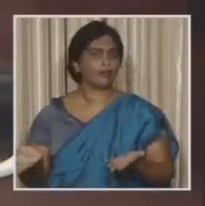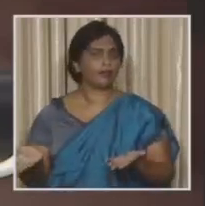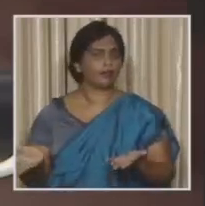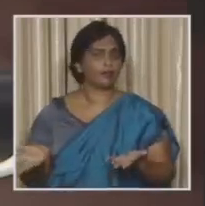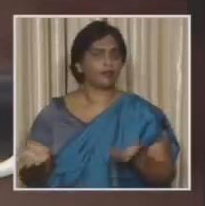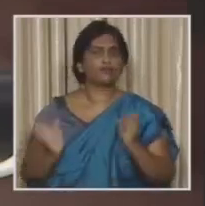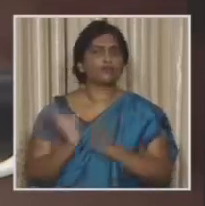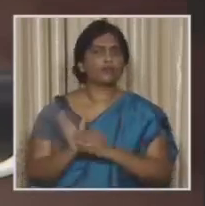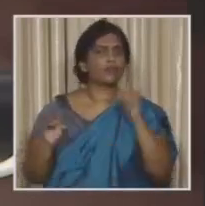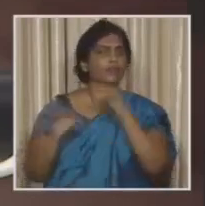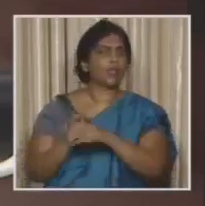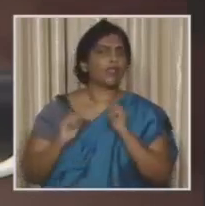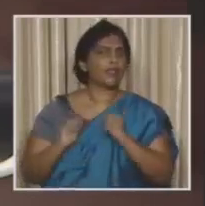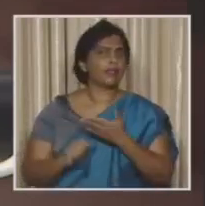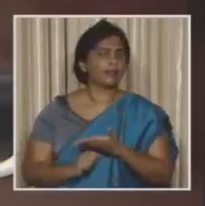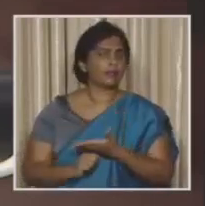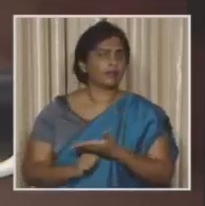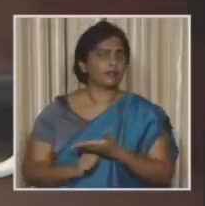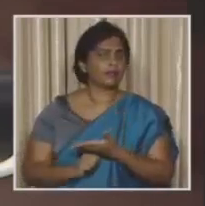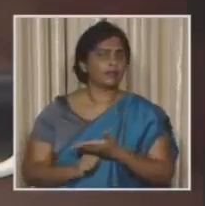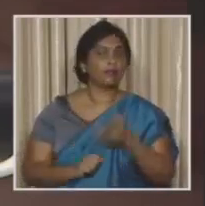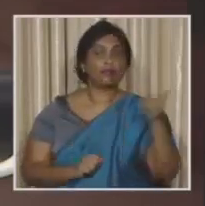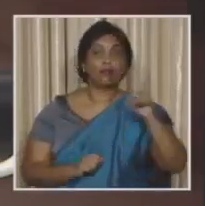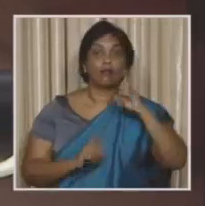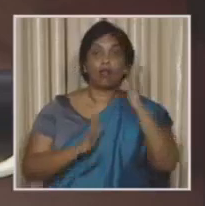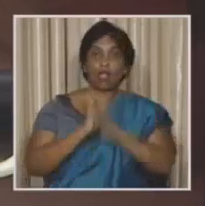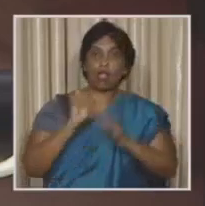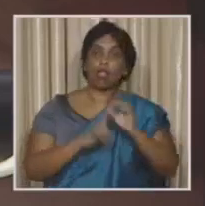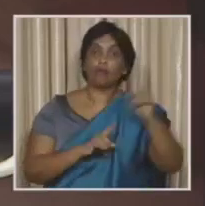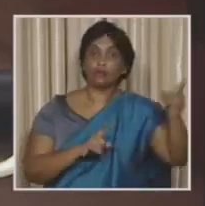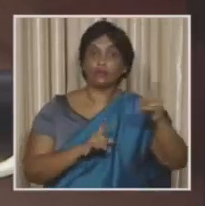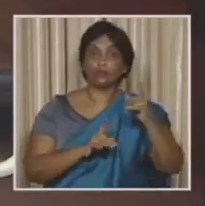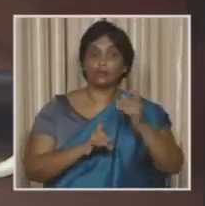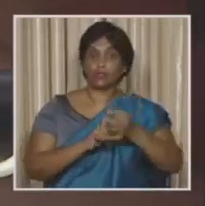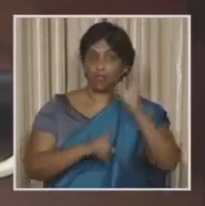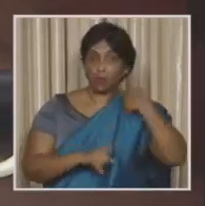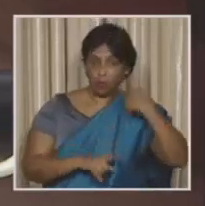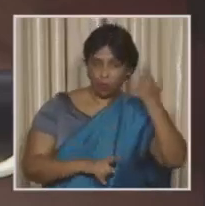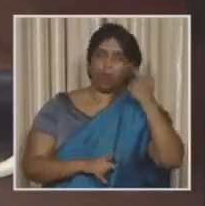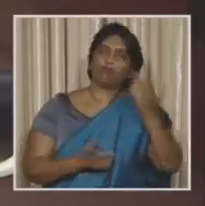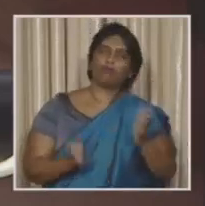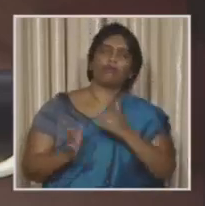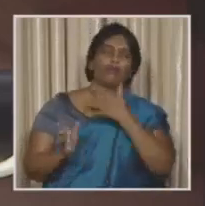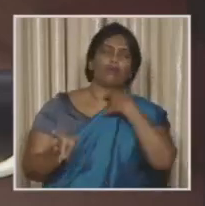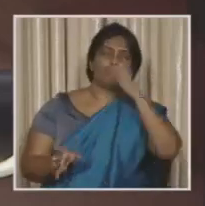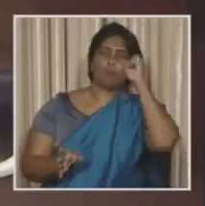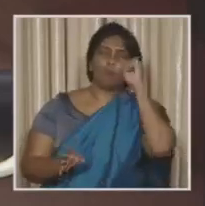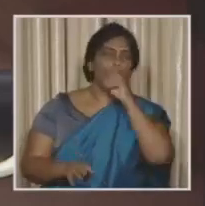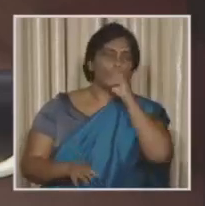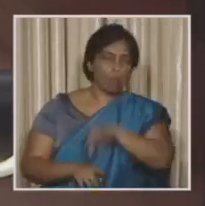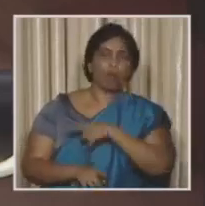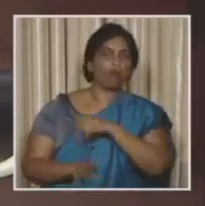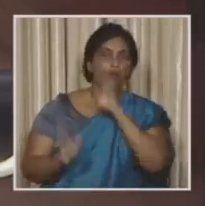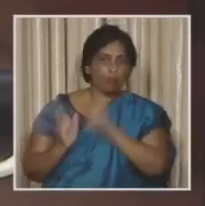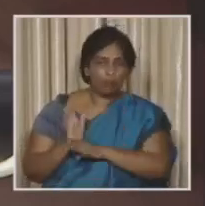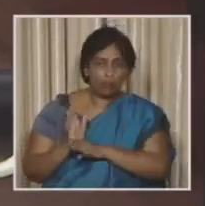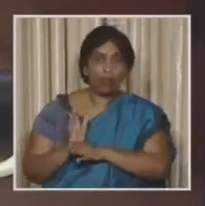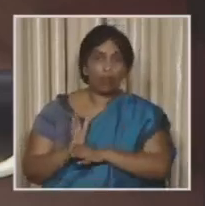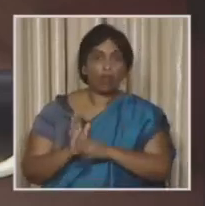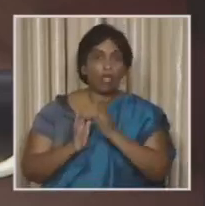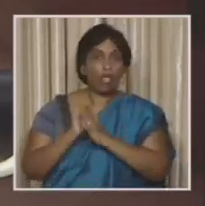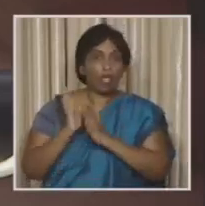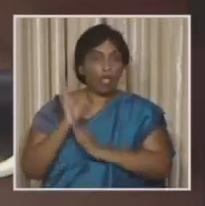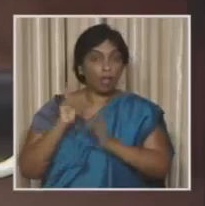ඒ කමිටුවක් දාන්න ඉන්න ඔව් තීන්දුවක් අරගෙන ඉවරනේ ඒ නිසා මේ නිවේදනය අගලාගෙන ආපු විදියත් පරීක්ෂා කරන්න